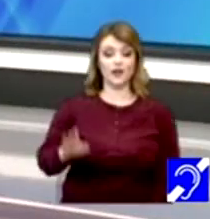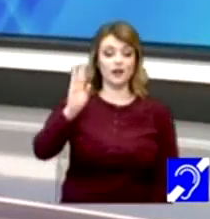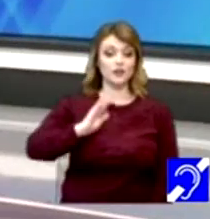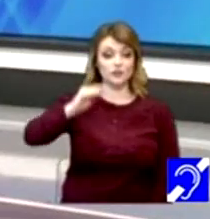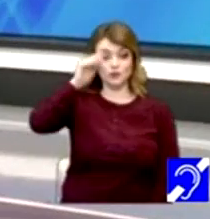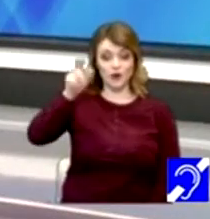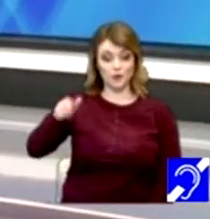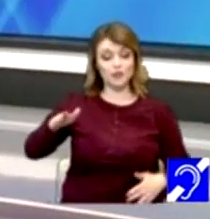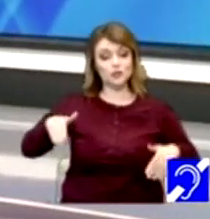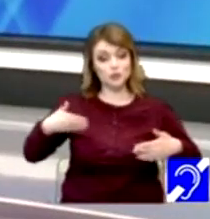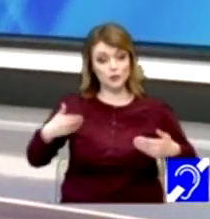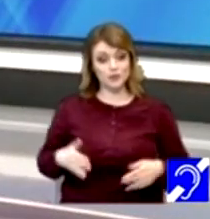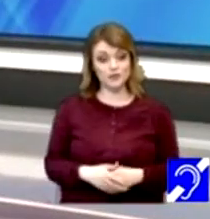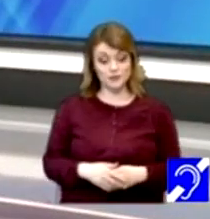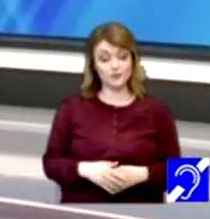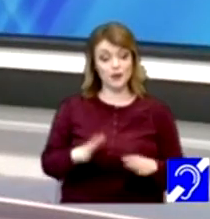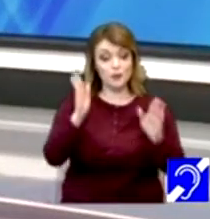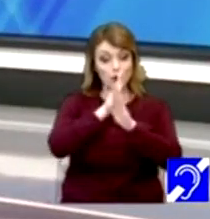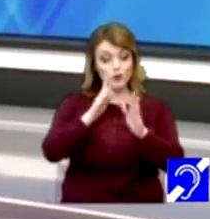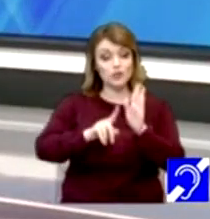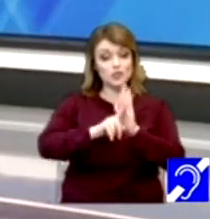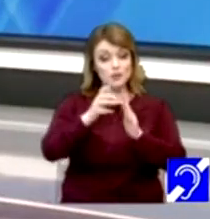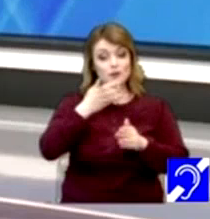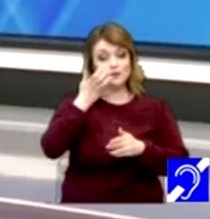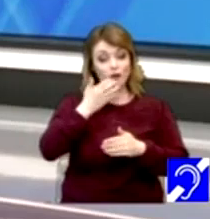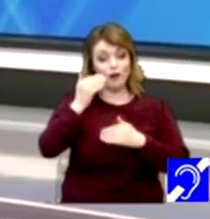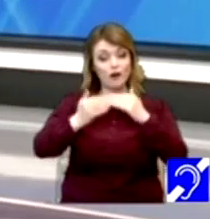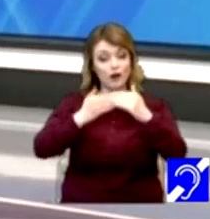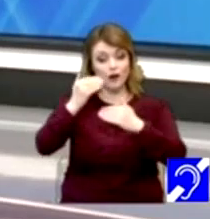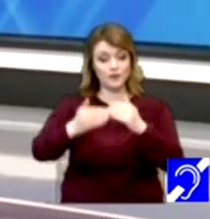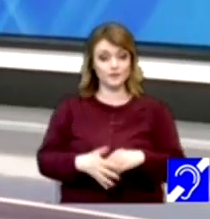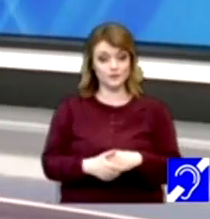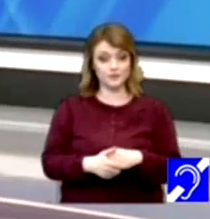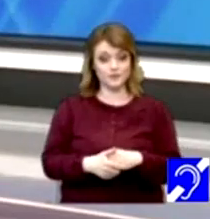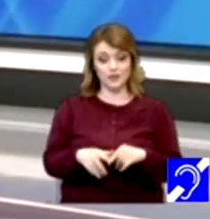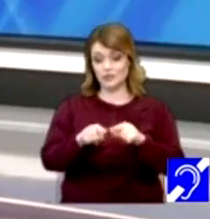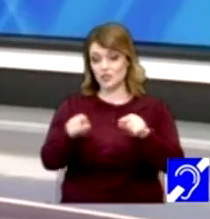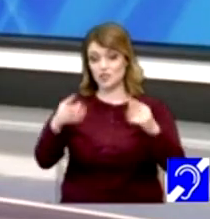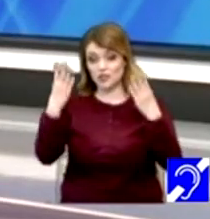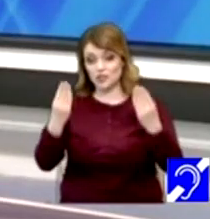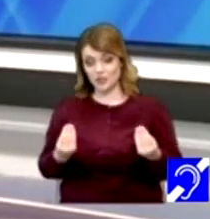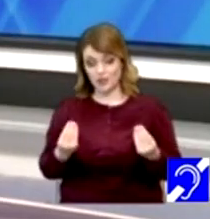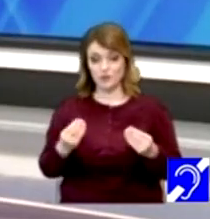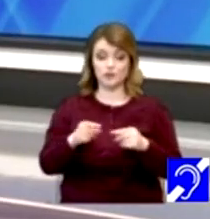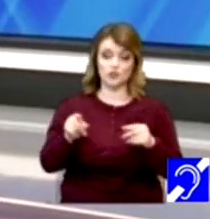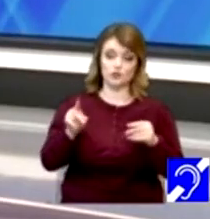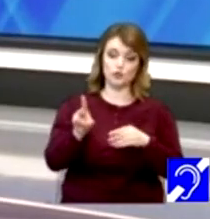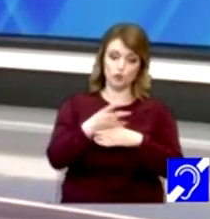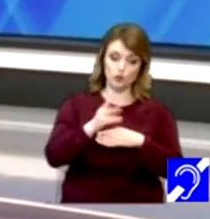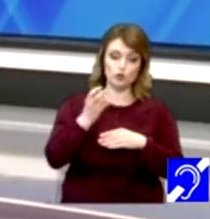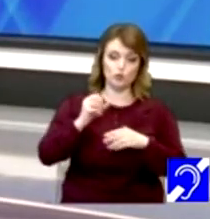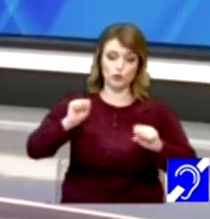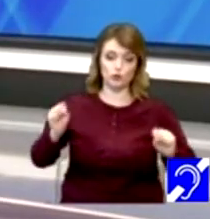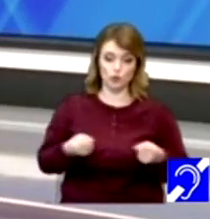Doamnelor, domnilor, bun găsit! Vremea se încălzește treptat în Republica Moldova. Pe timp de zi, noaptea, va fi încă destul de